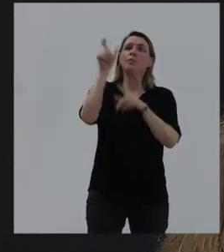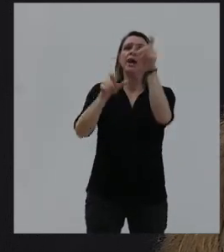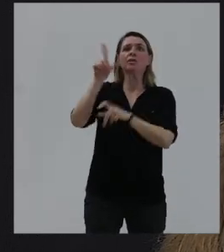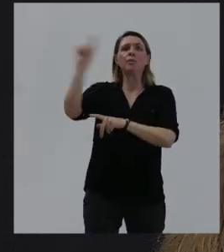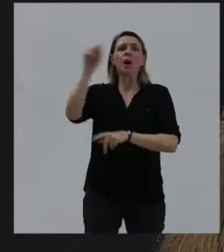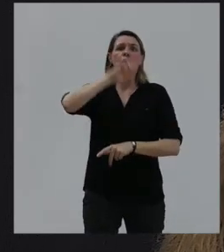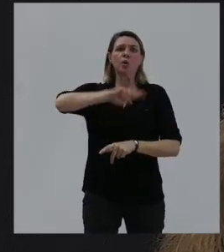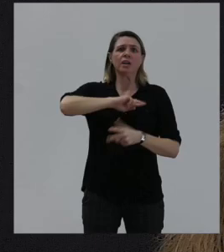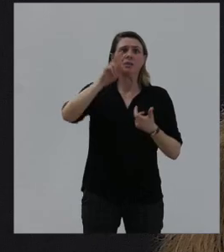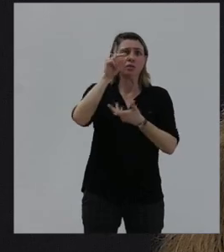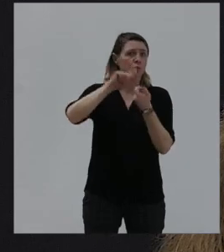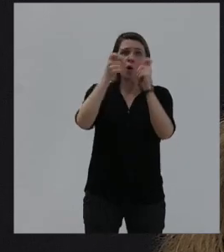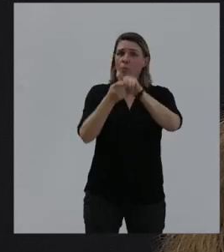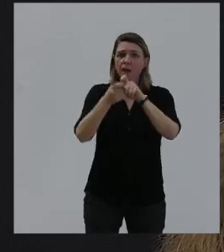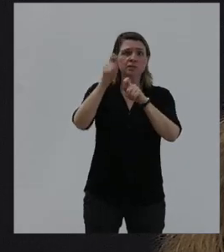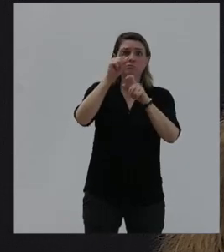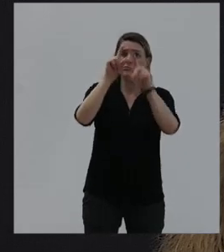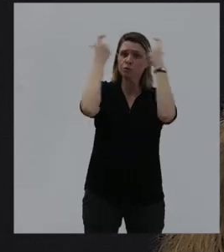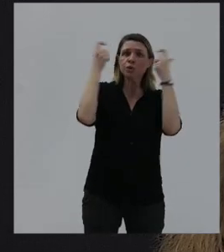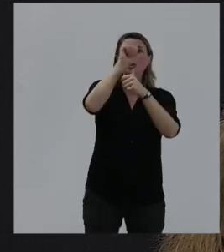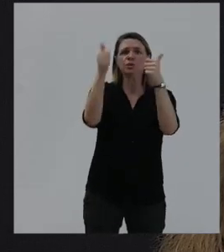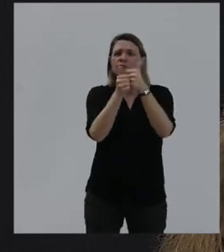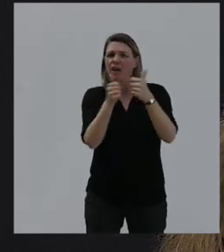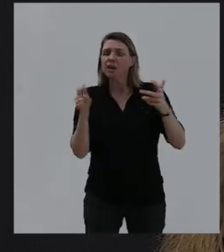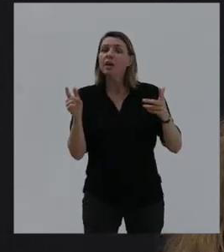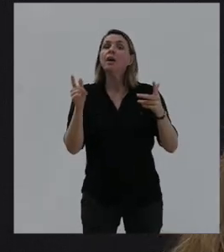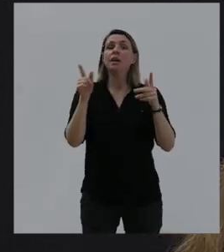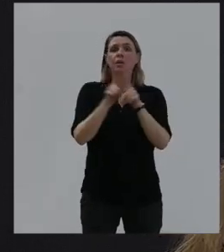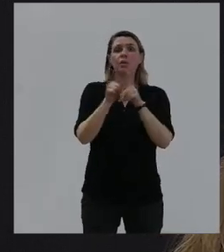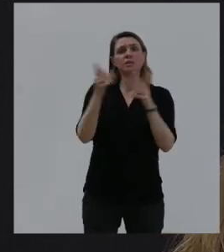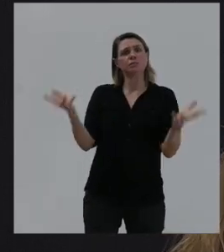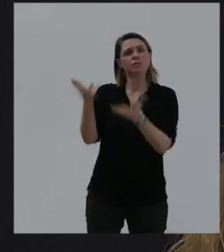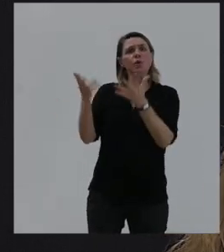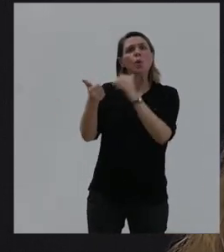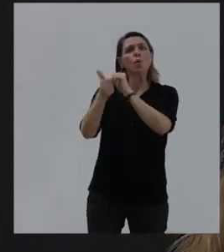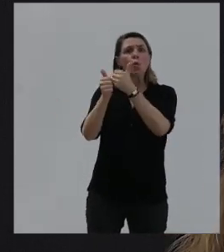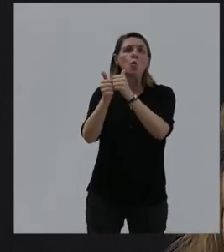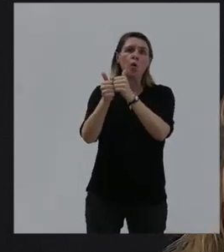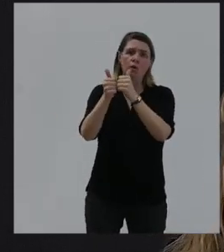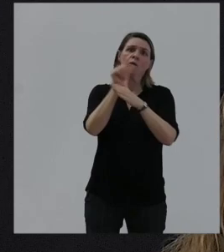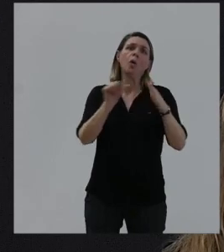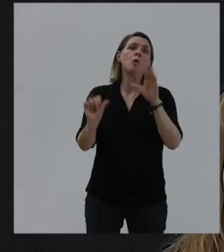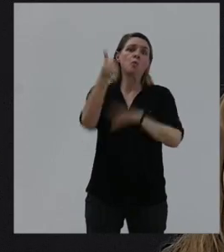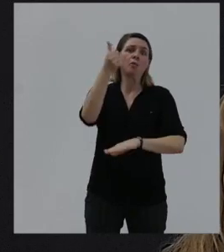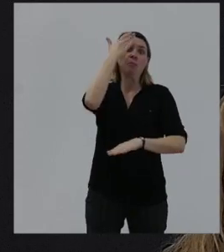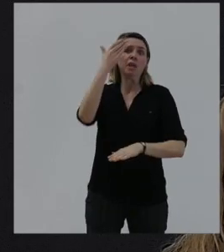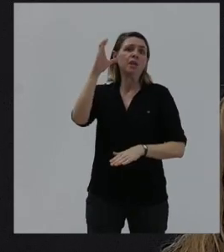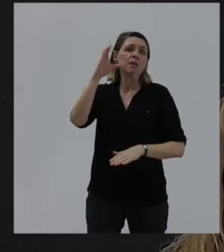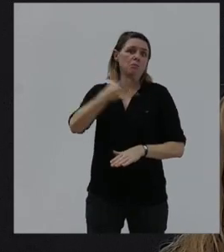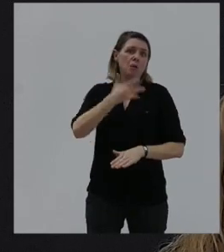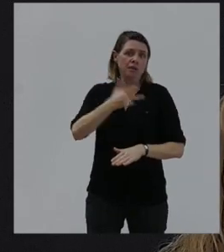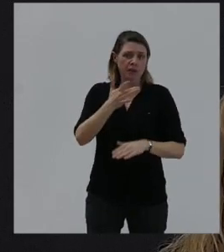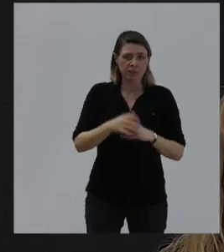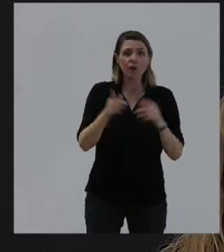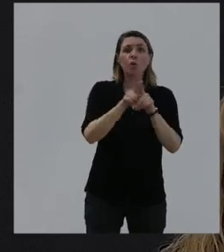des collègues BIAT titulaires, personnel administratif et technique, en privilégiant les concours chaque fois que cela était possible. Nous avons créé